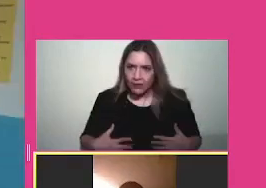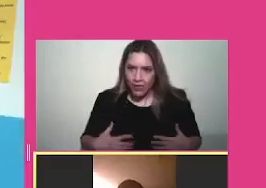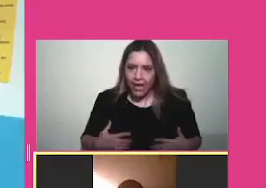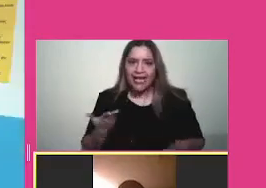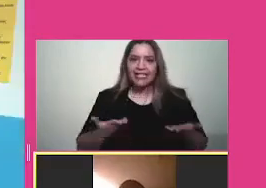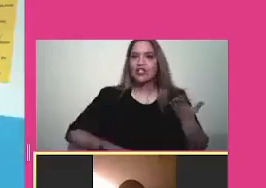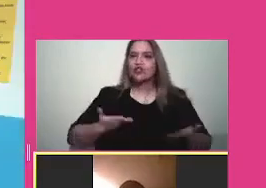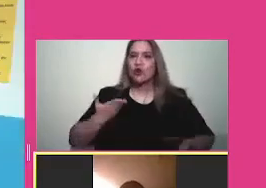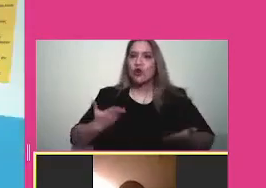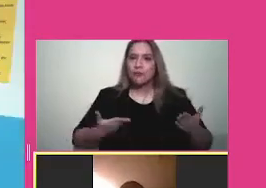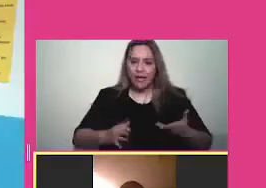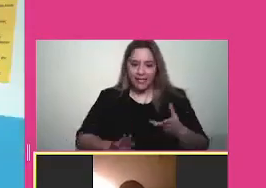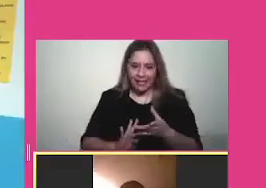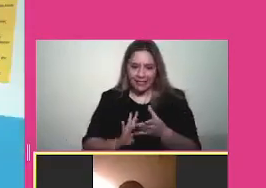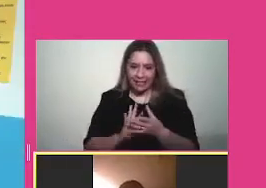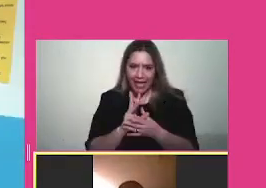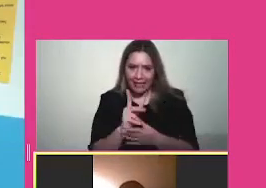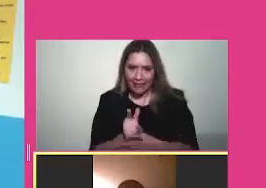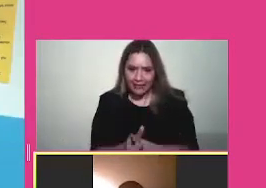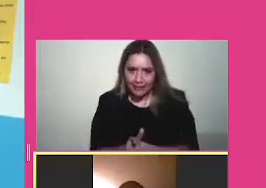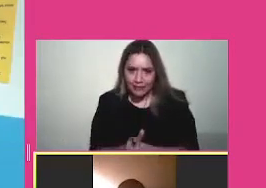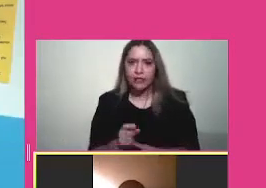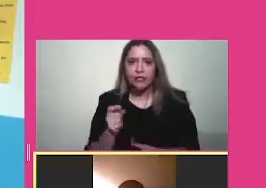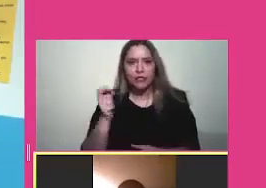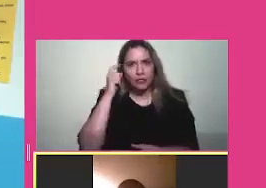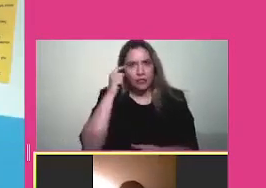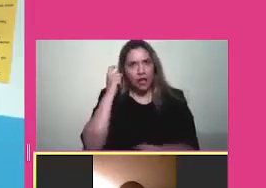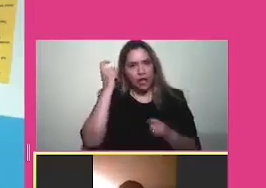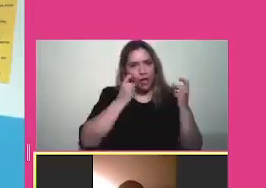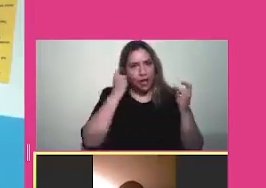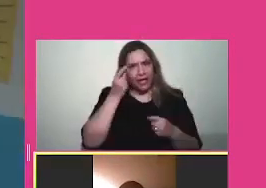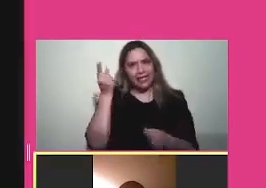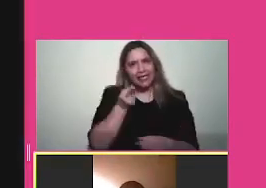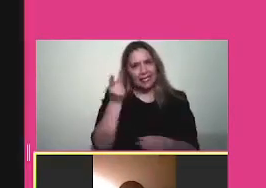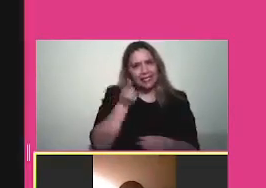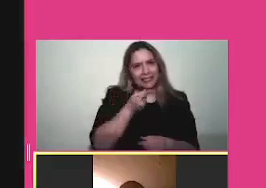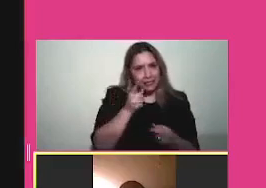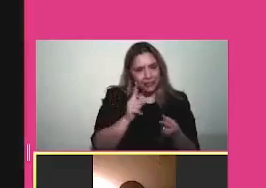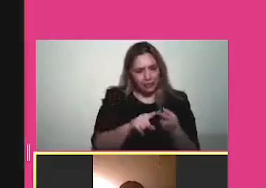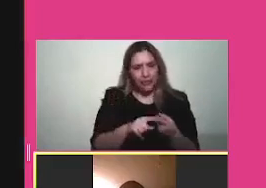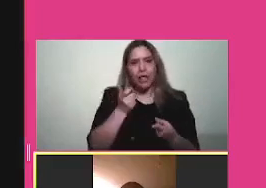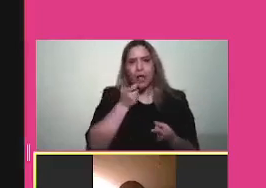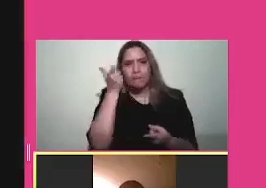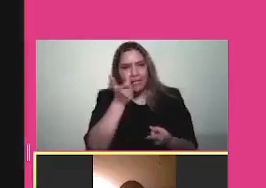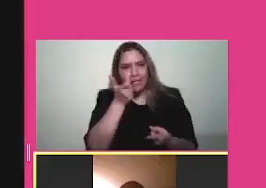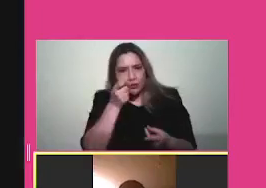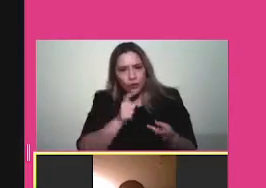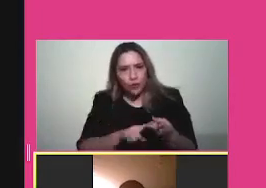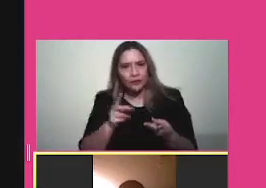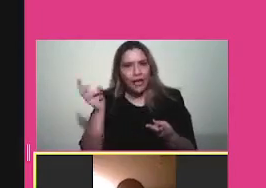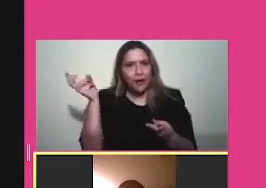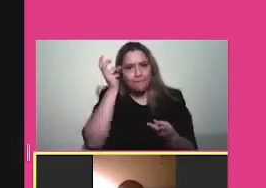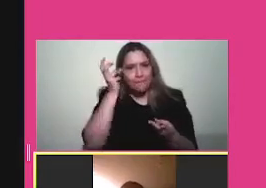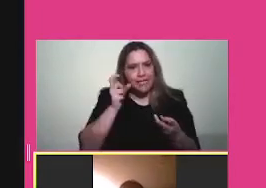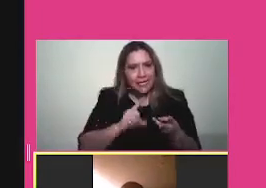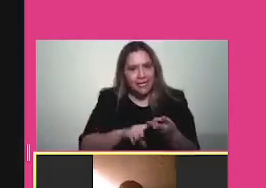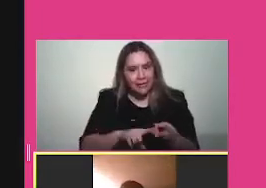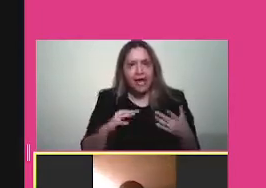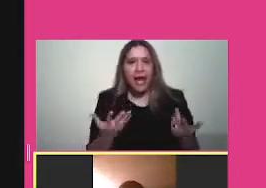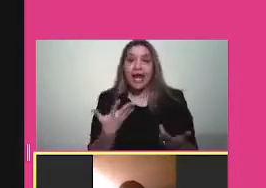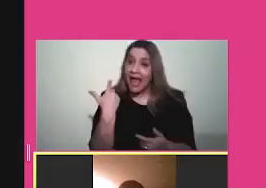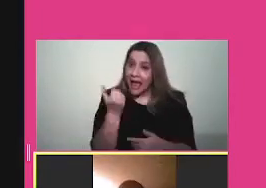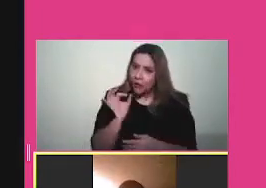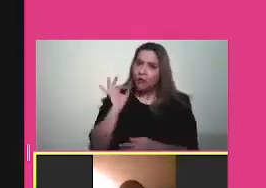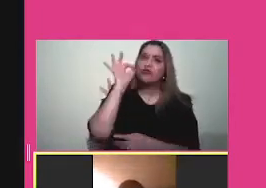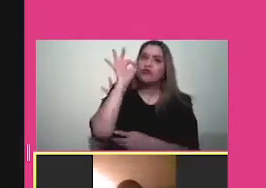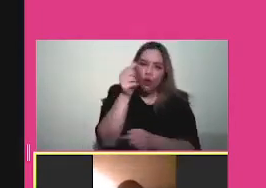συναισθηματική εξέλιξη. Καλλιεργούν την κρίση τους, την παρατηρητικότητά τους, τη μνήμη τους, οπότε είναι στοχοκατευθυνόμενο, όπως λέμε και στη